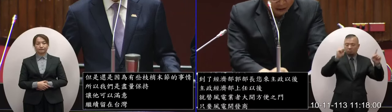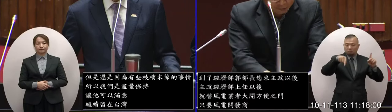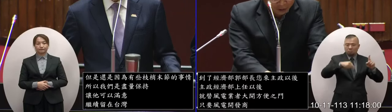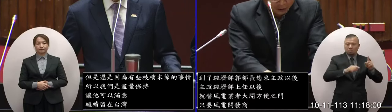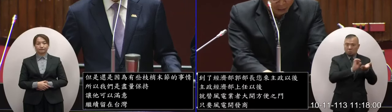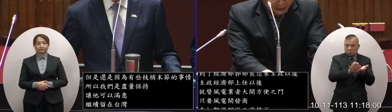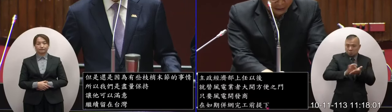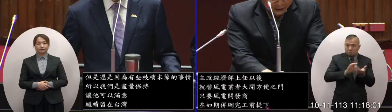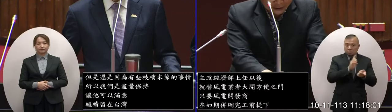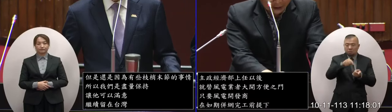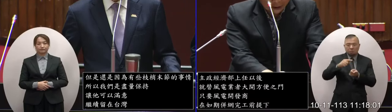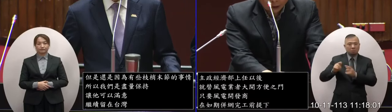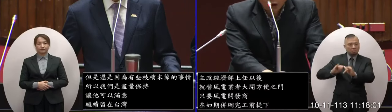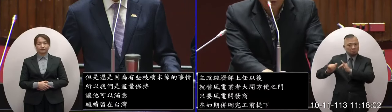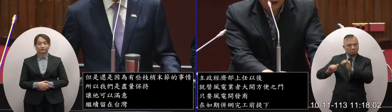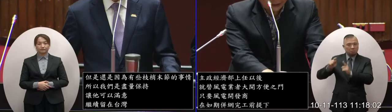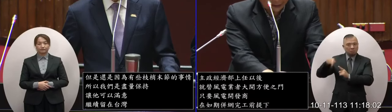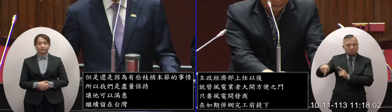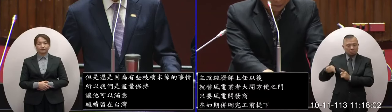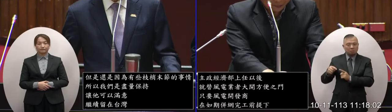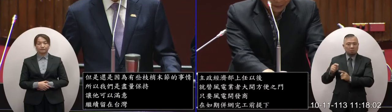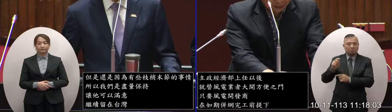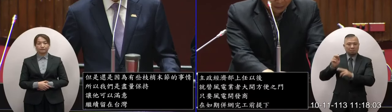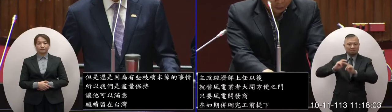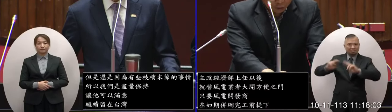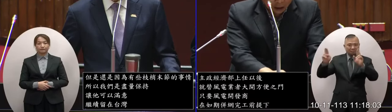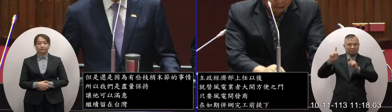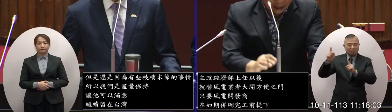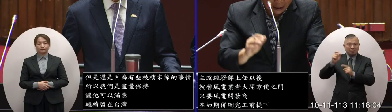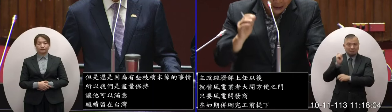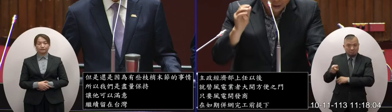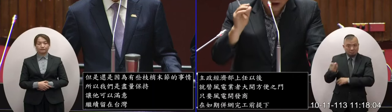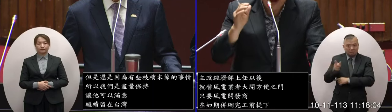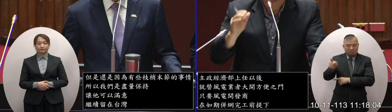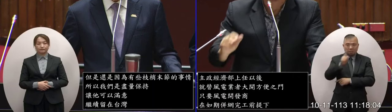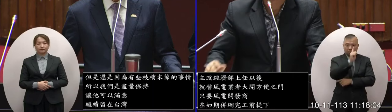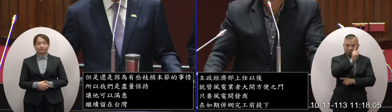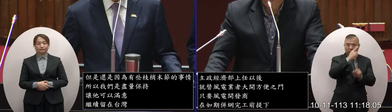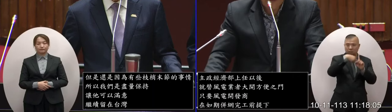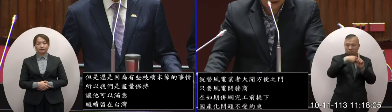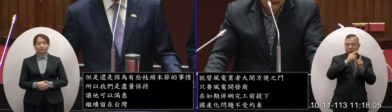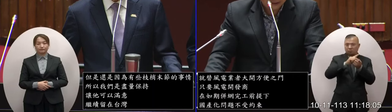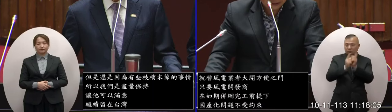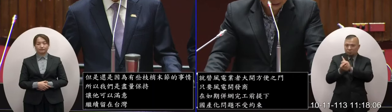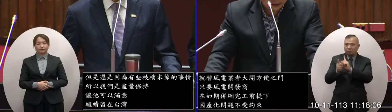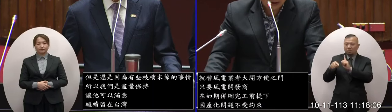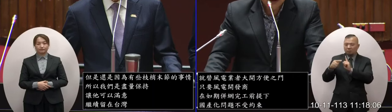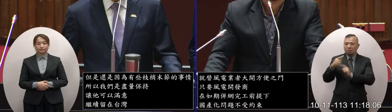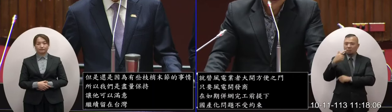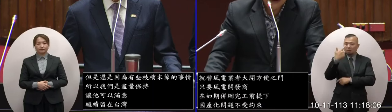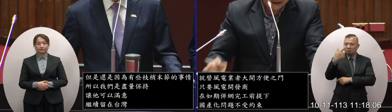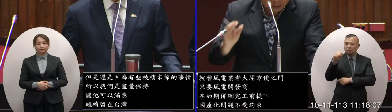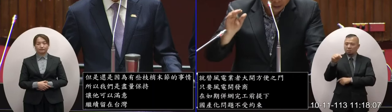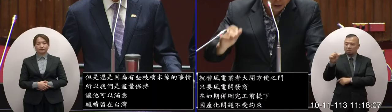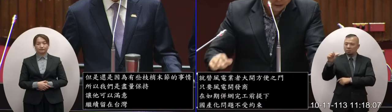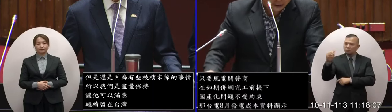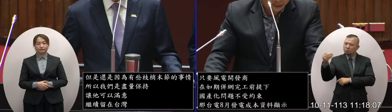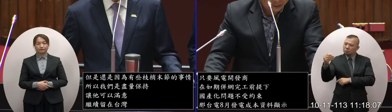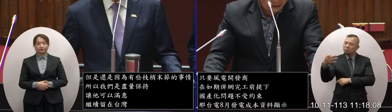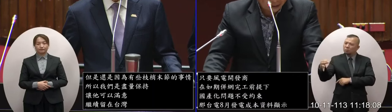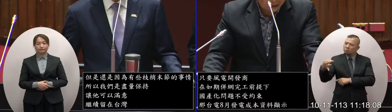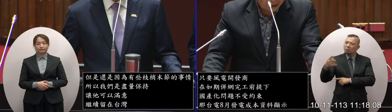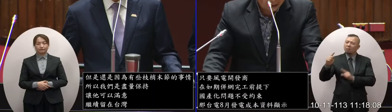向民间风力发电业者购电啊，每度高达6.59元，哦，等于差